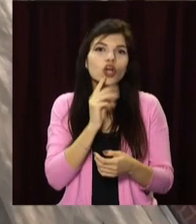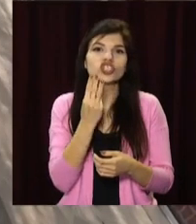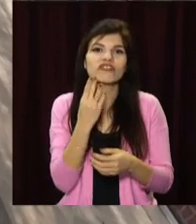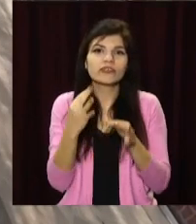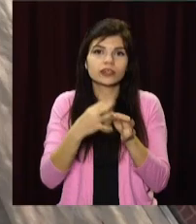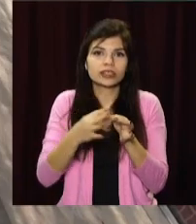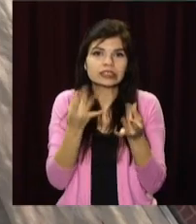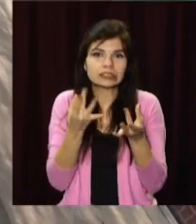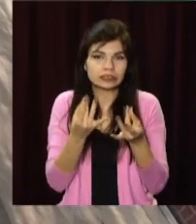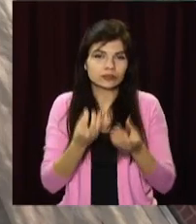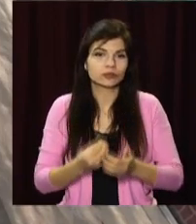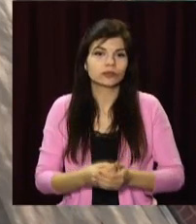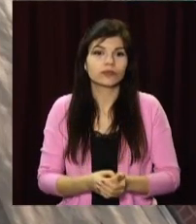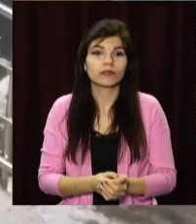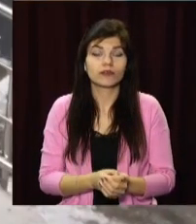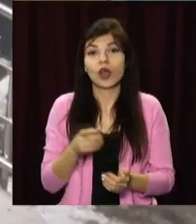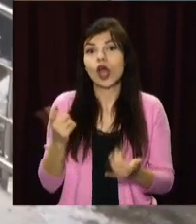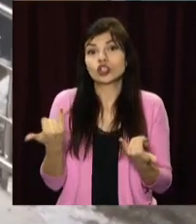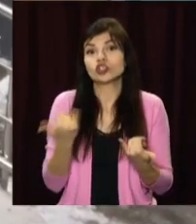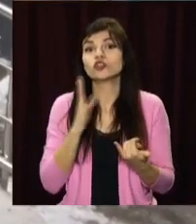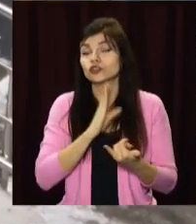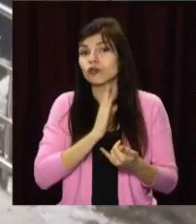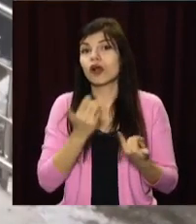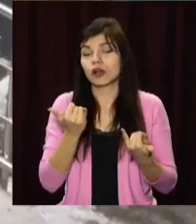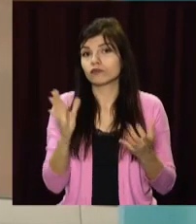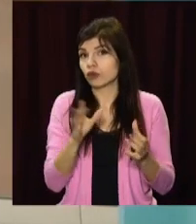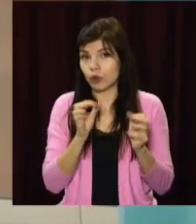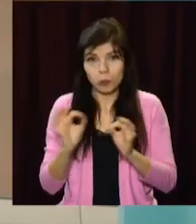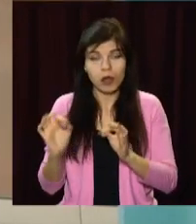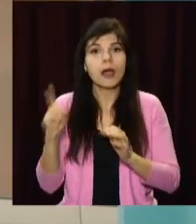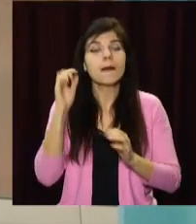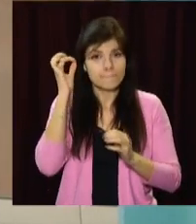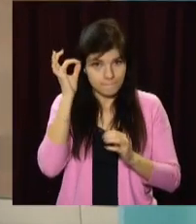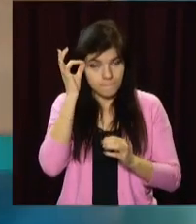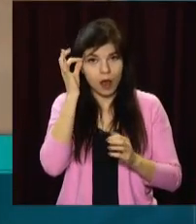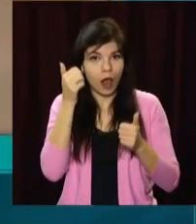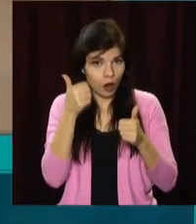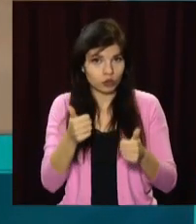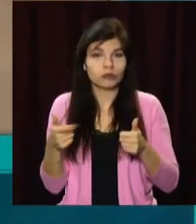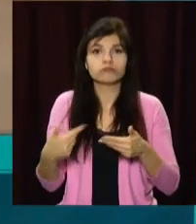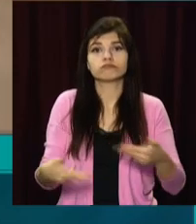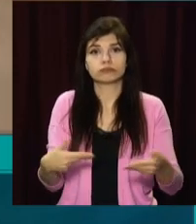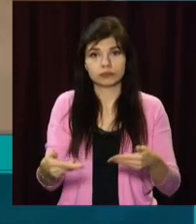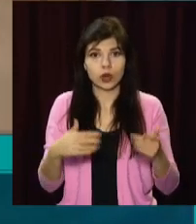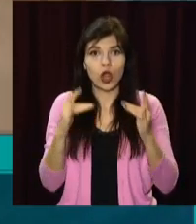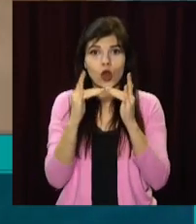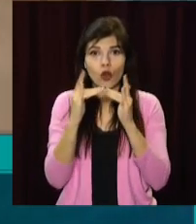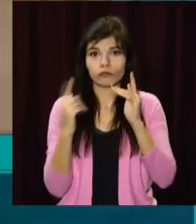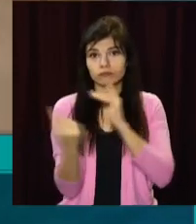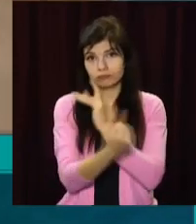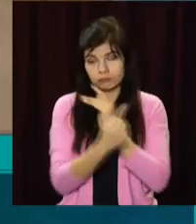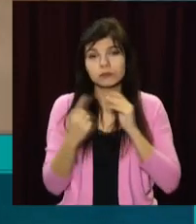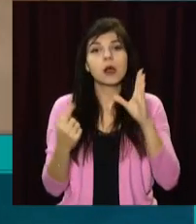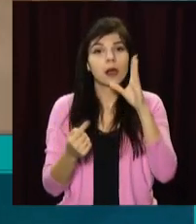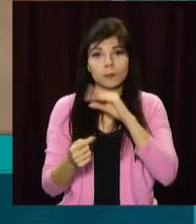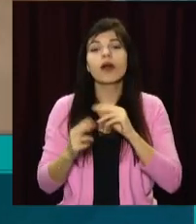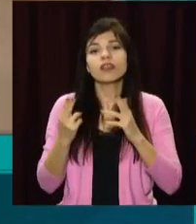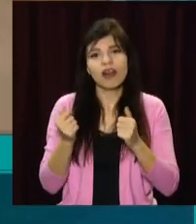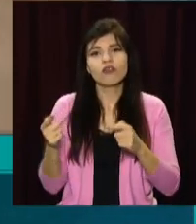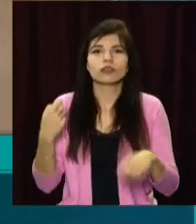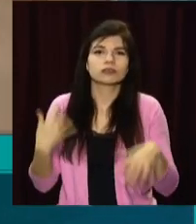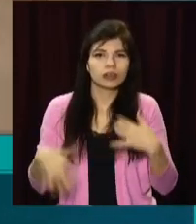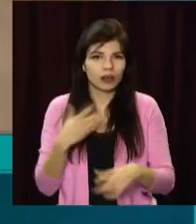вона перебуватиме ще з півтора тижні, поки знімуть шви. Хвора в задовільному стані, вона все пам'ятає, вона